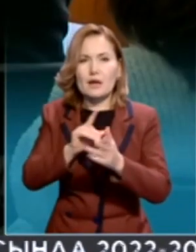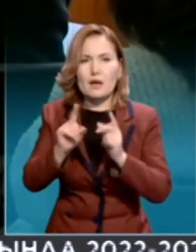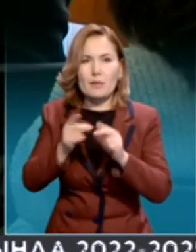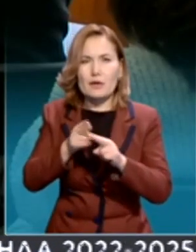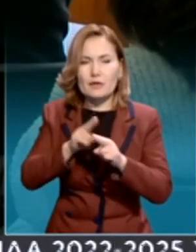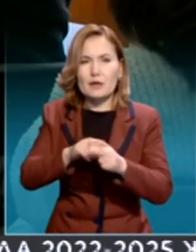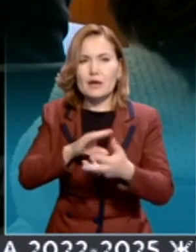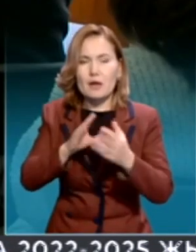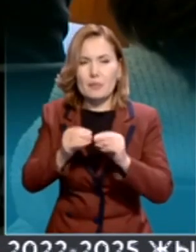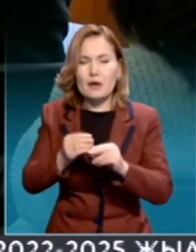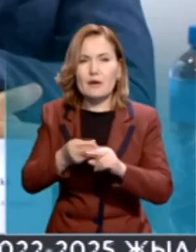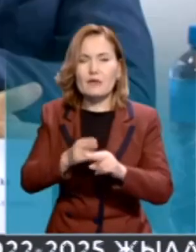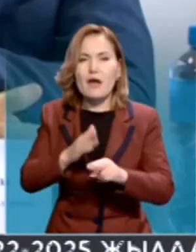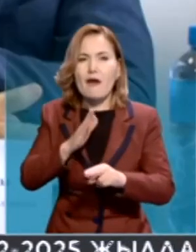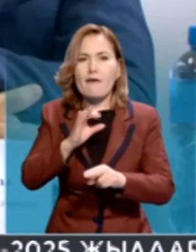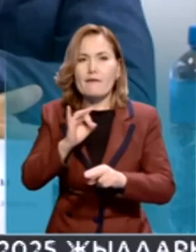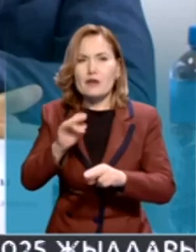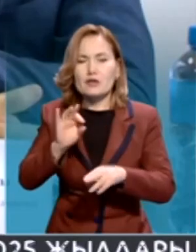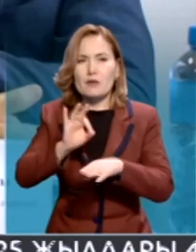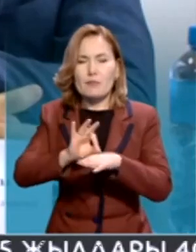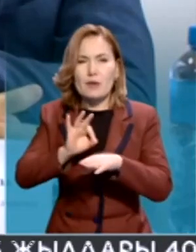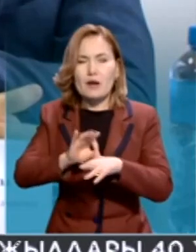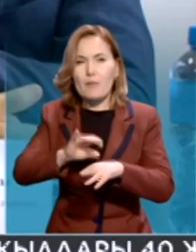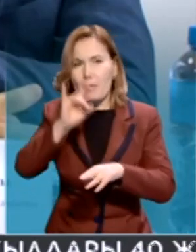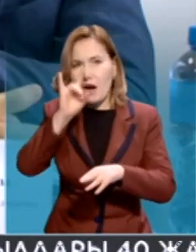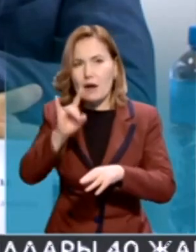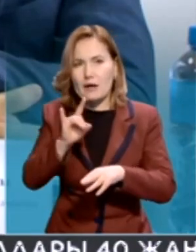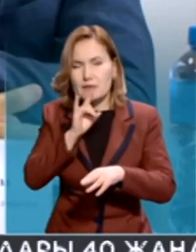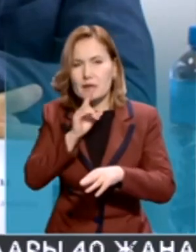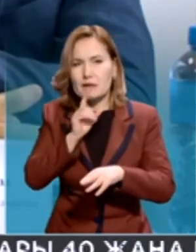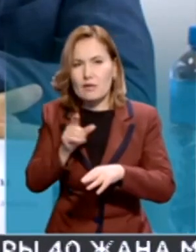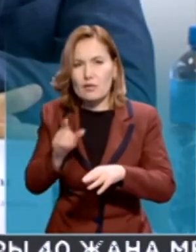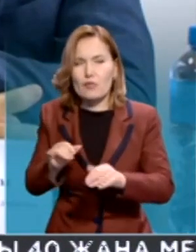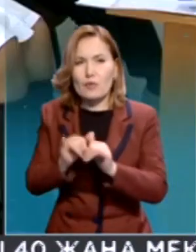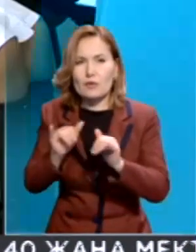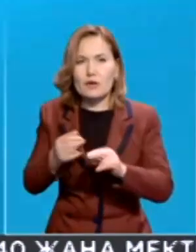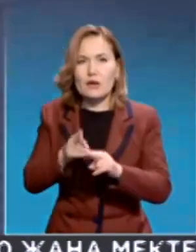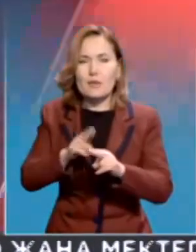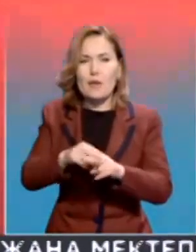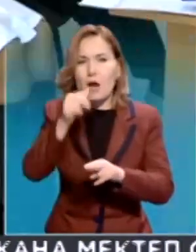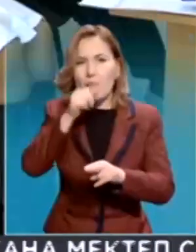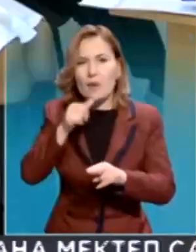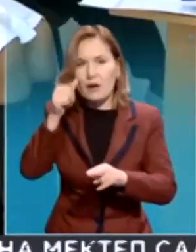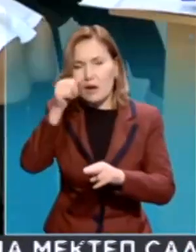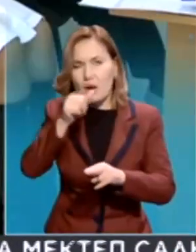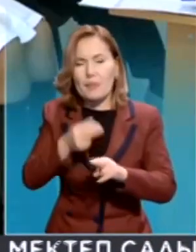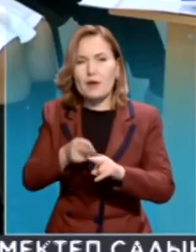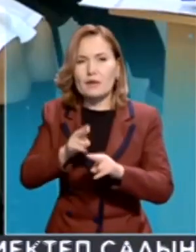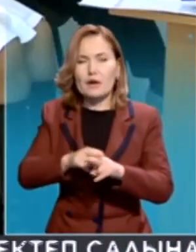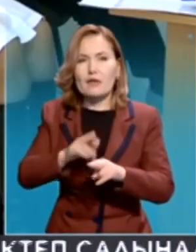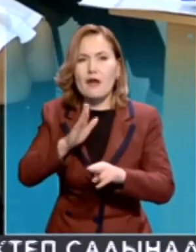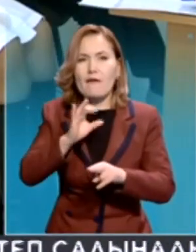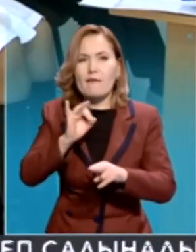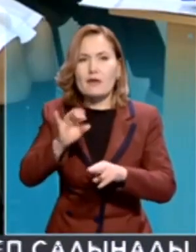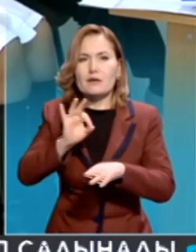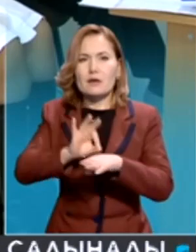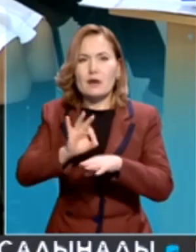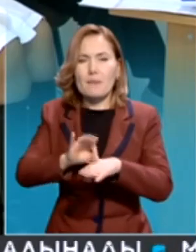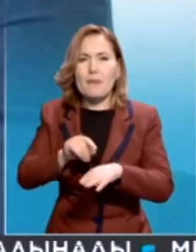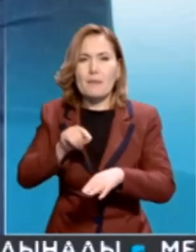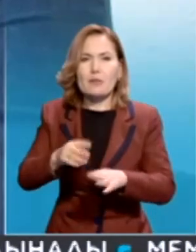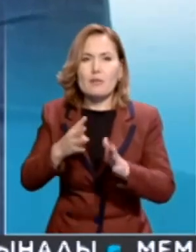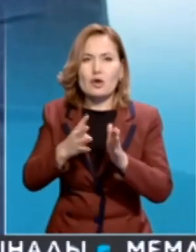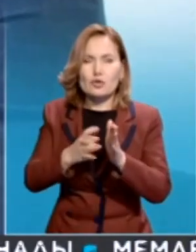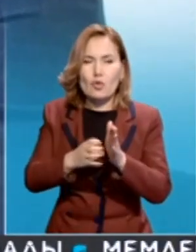Онда жетіске шалдыққан шетелдік науқастар Қазақстанда көбейіп бара жатқаны айтылды. Мысалға, былтыр елімізге бұл ауруды жұқтырған 1900